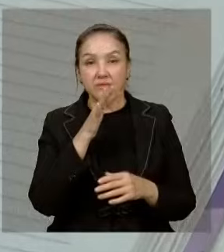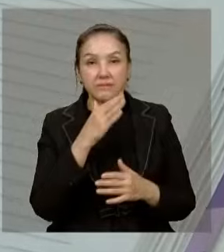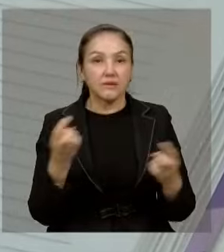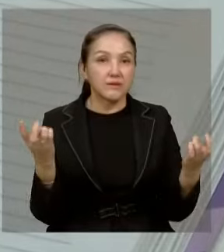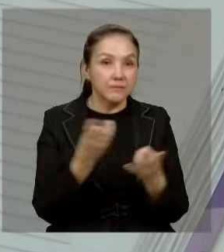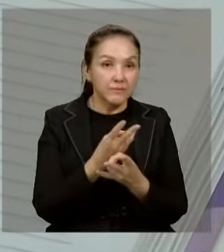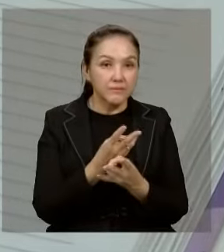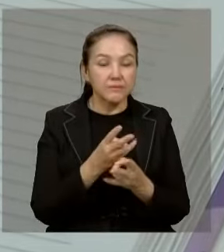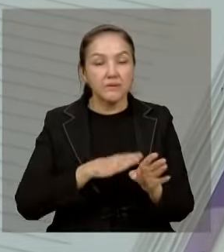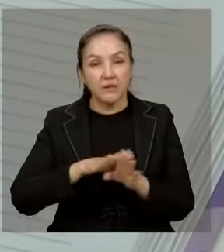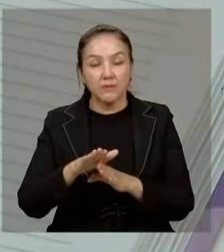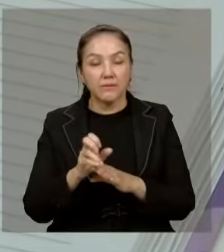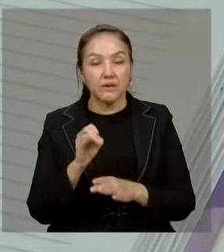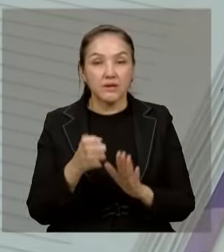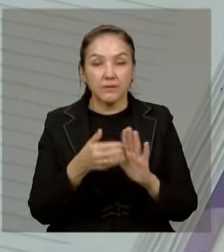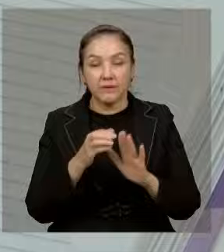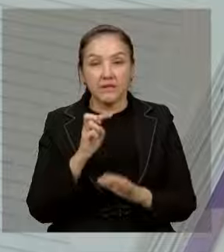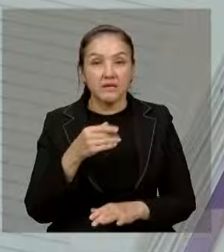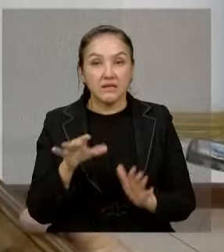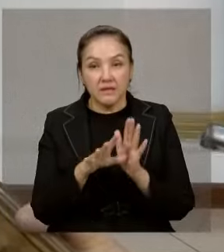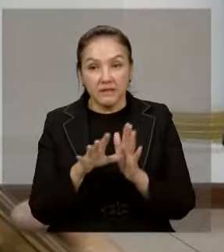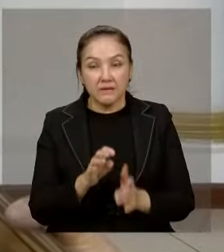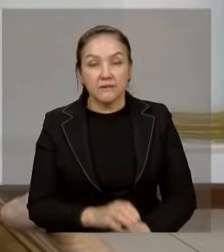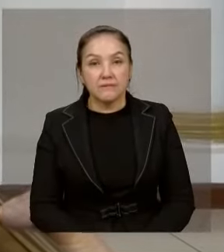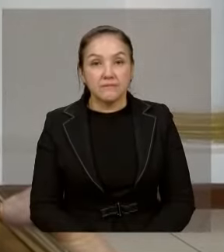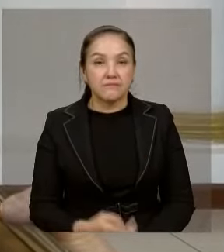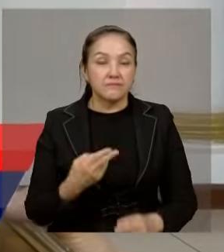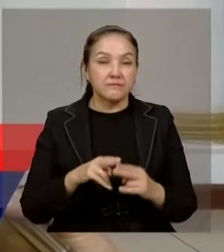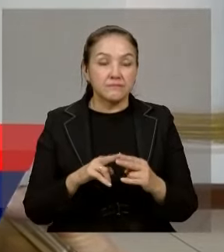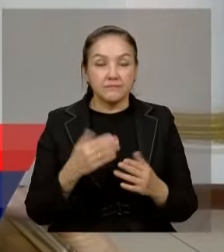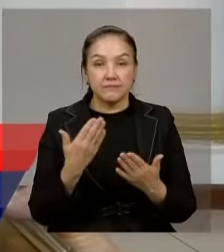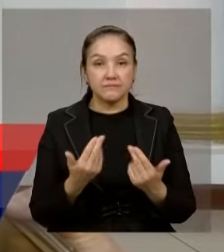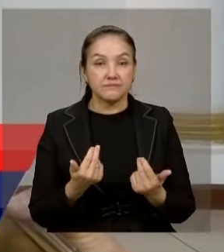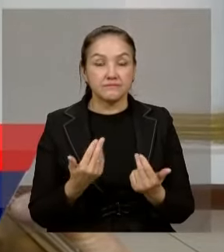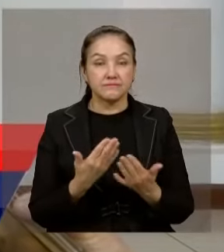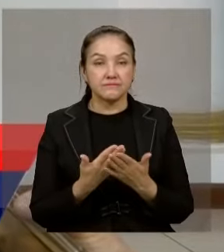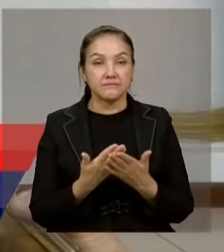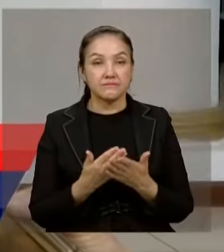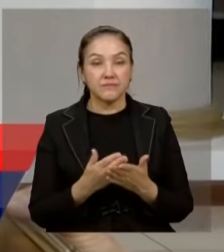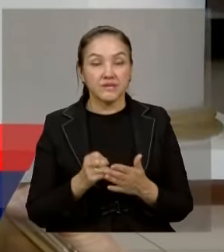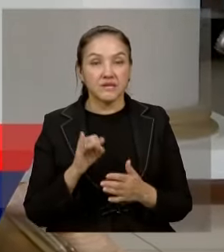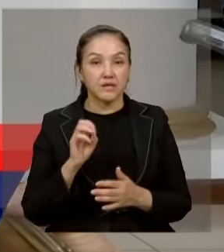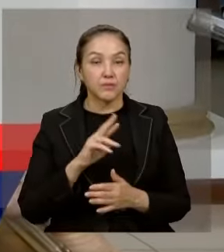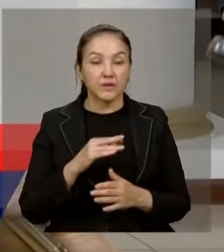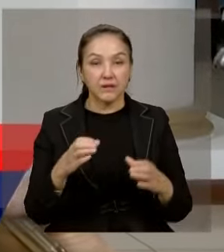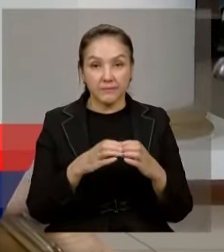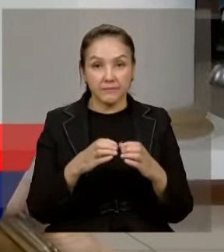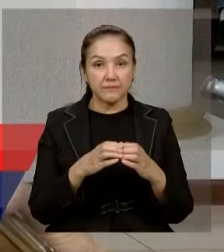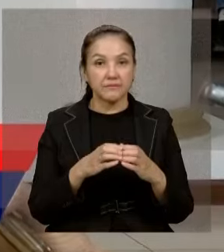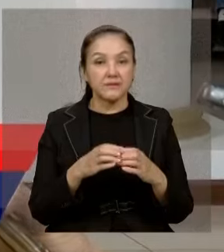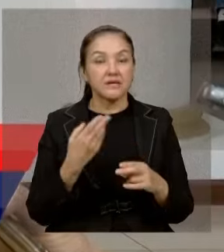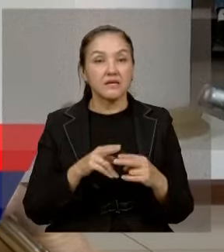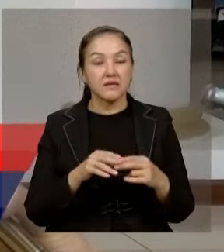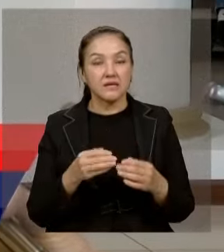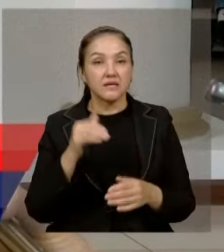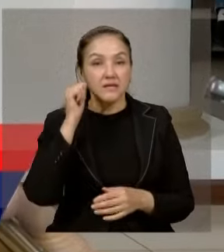необходимость по восполнения недостающих объёмов электроэнергии это в принципе стратегический объект Это